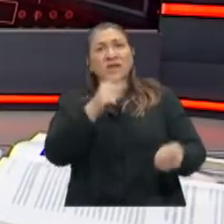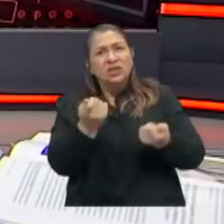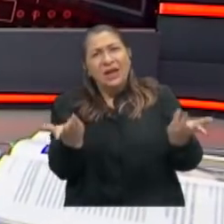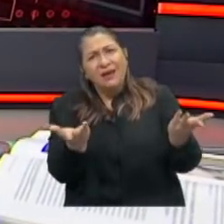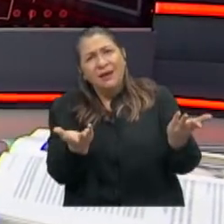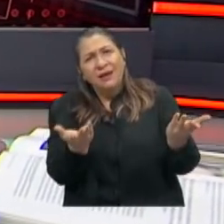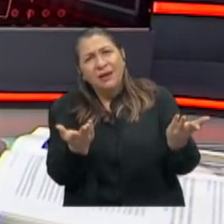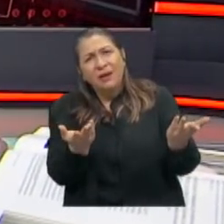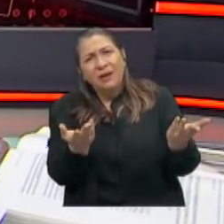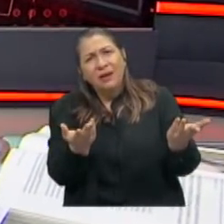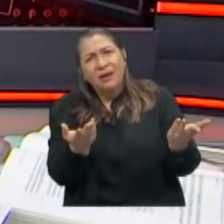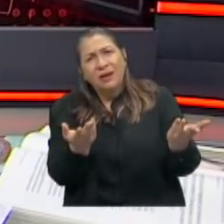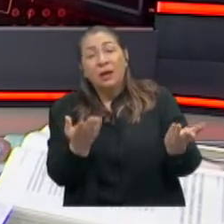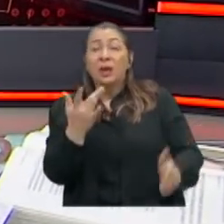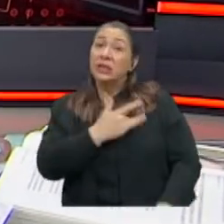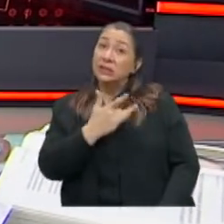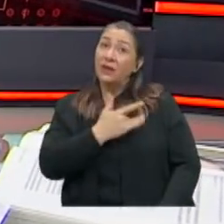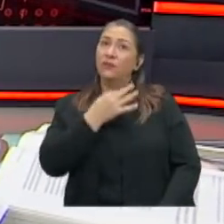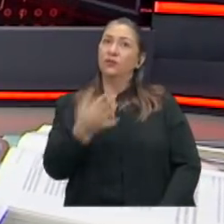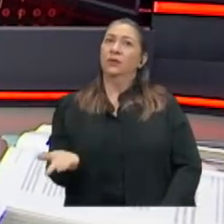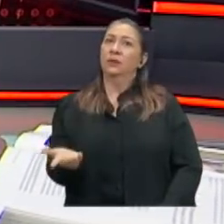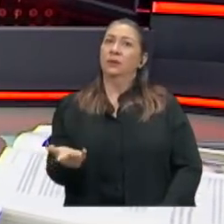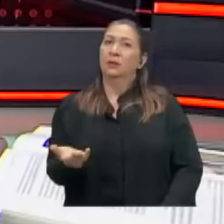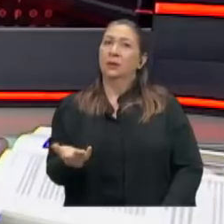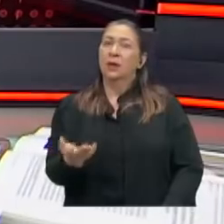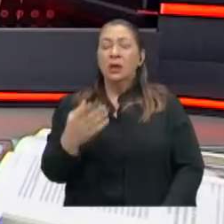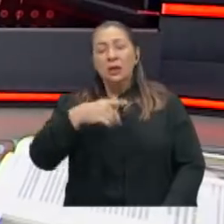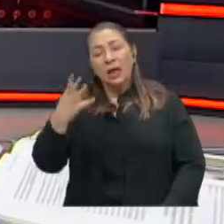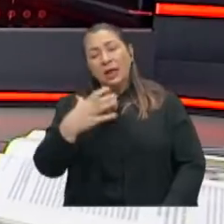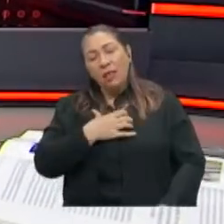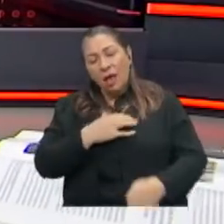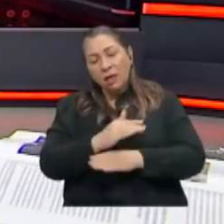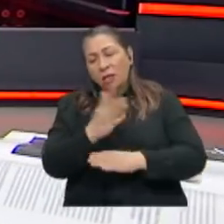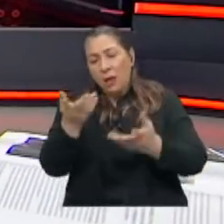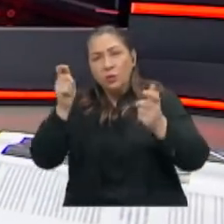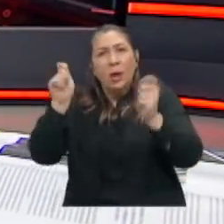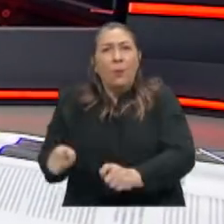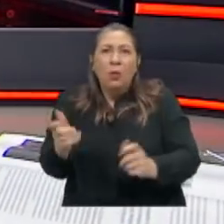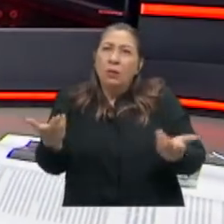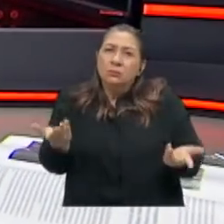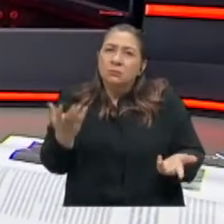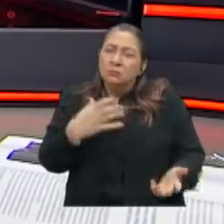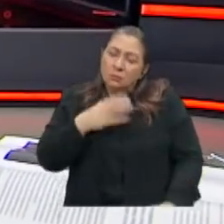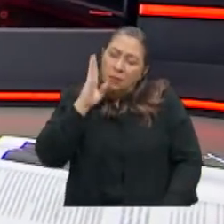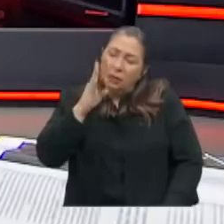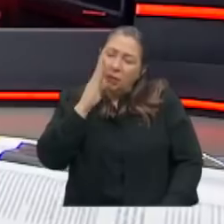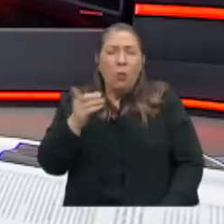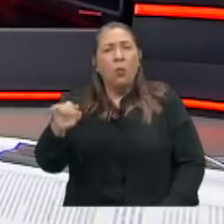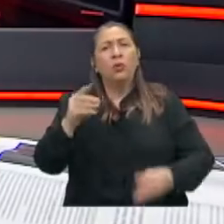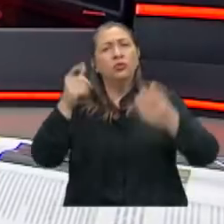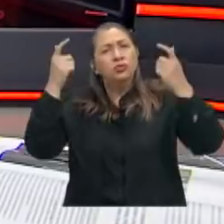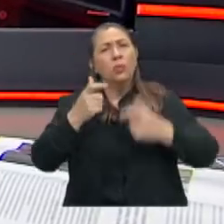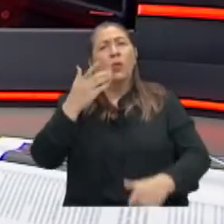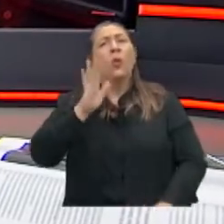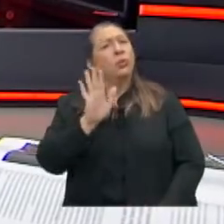ya? El insaf ya. Diğeri kendi hayatında ne yapıyorsa yapıyor kardeşim. Tamam, ondaki